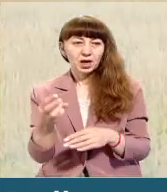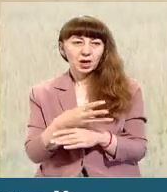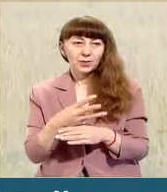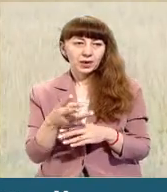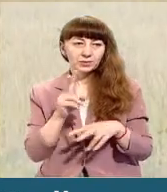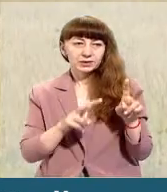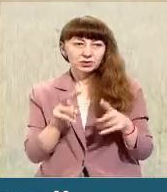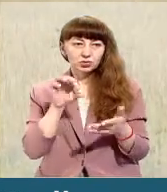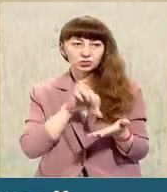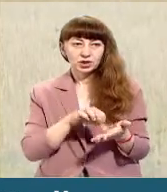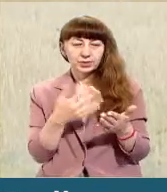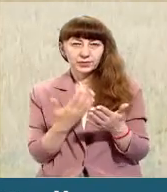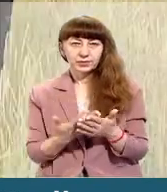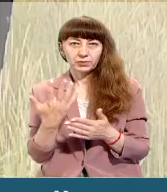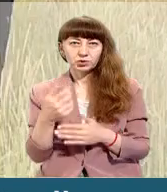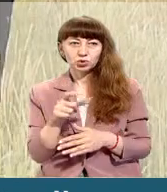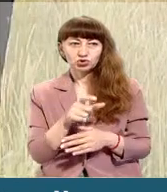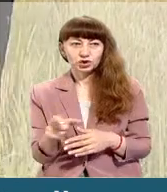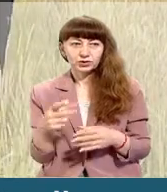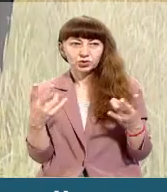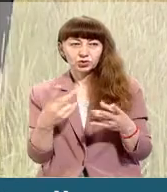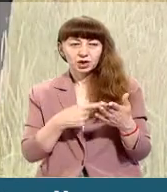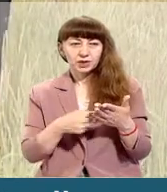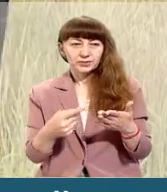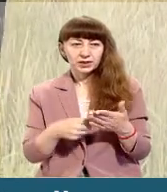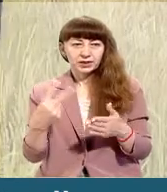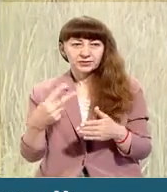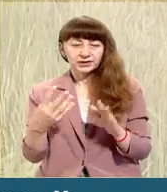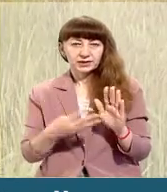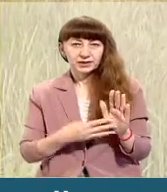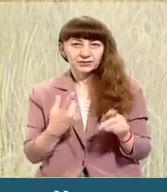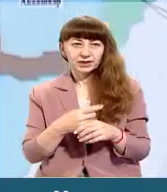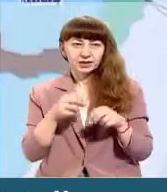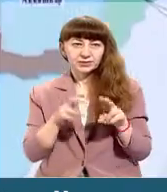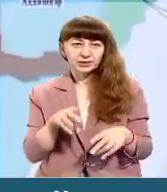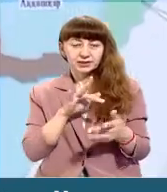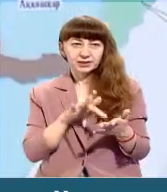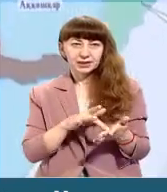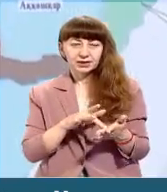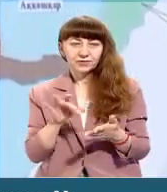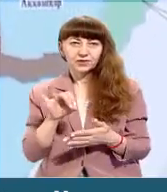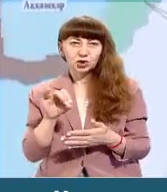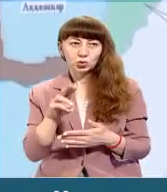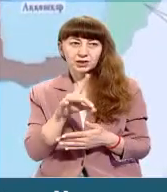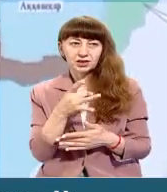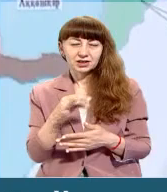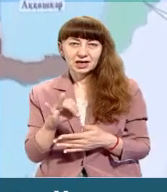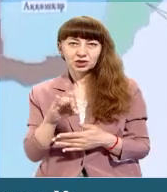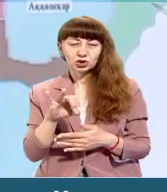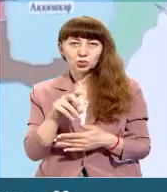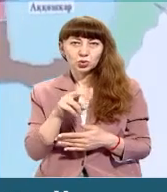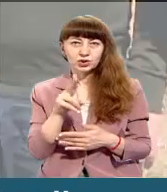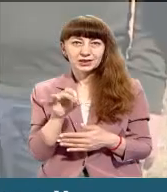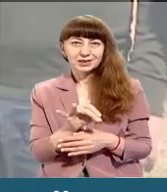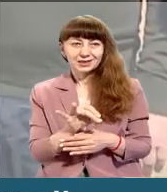обработки и обследования задействовано около 500 человек. Стоит отметить, что 29 из них – специалисты Центра фитосанитарной диагностики. В Аркалыке